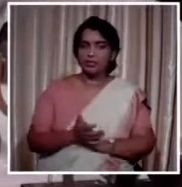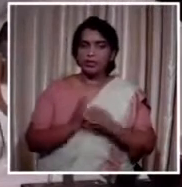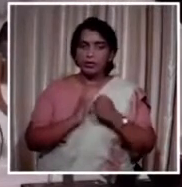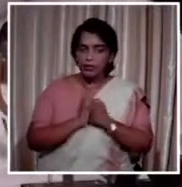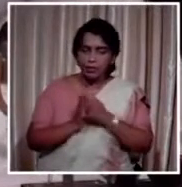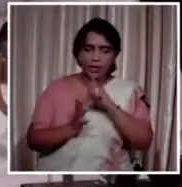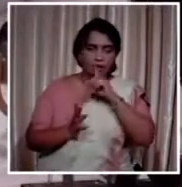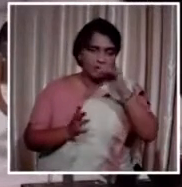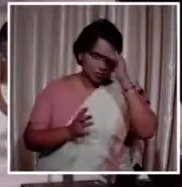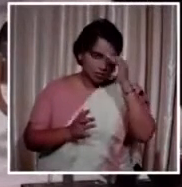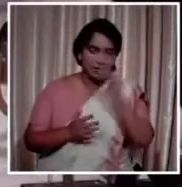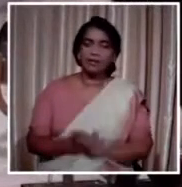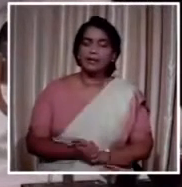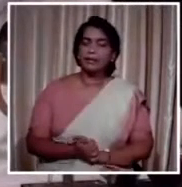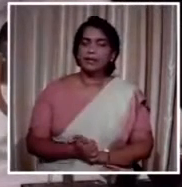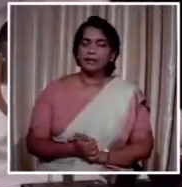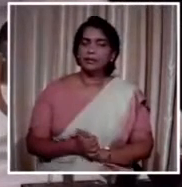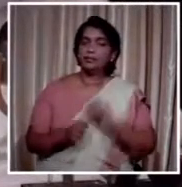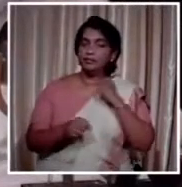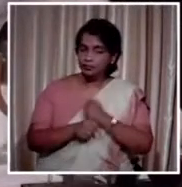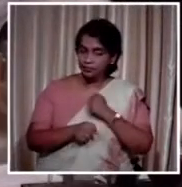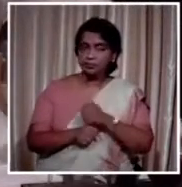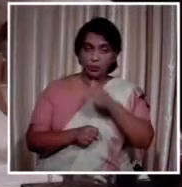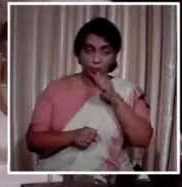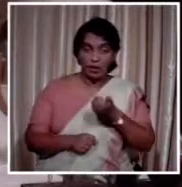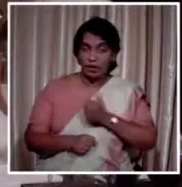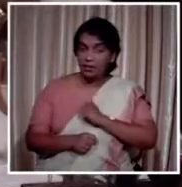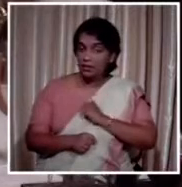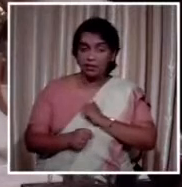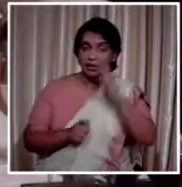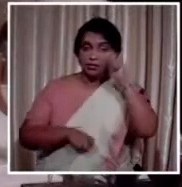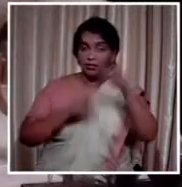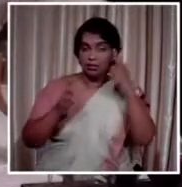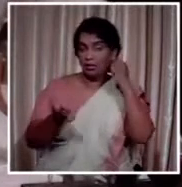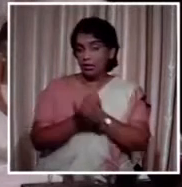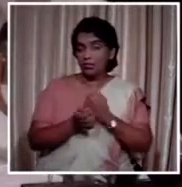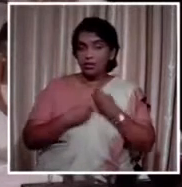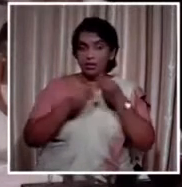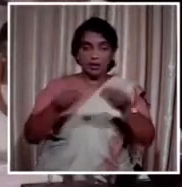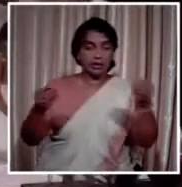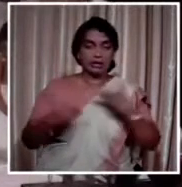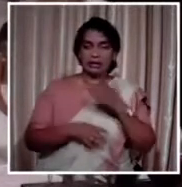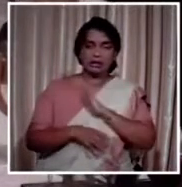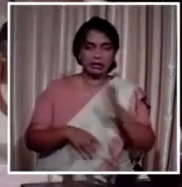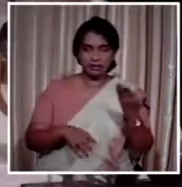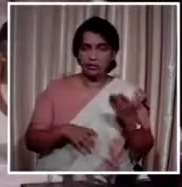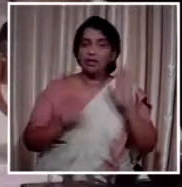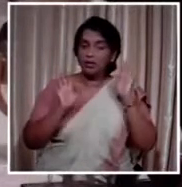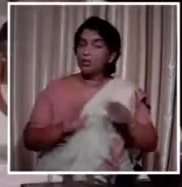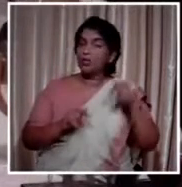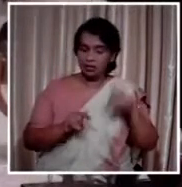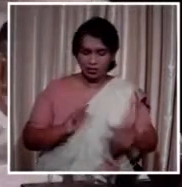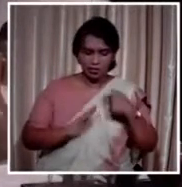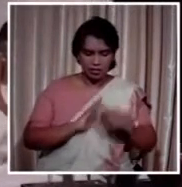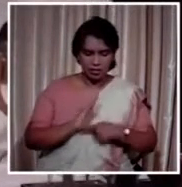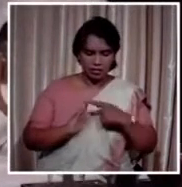நிதியம், உலக வங்கி மற்றும் ஆசிய அபிவிருத்தி வங்கி உட்பட பல்வேறு சர்வதேச நிறுவனங்களுடன் ஏற்கனவே கலந்துரையாடல்களை